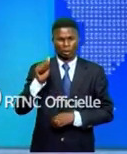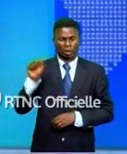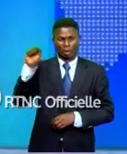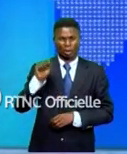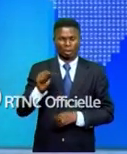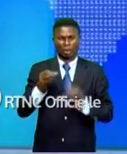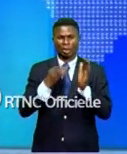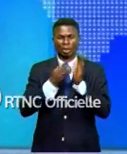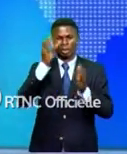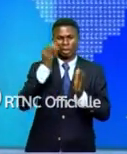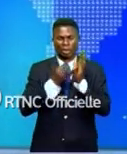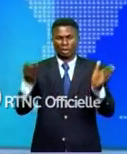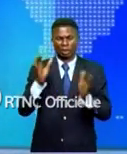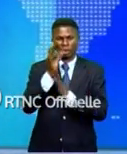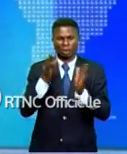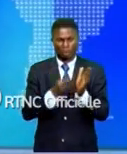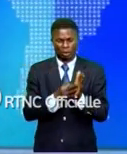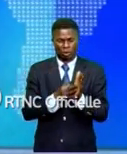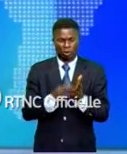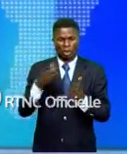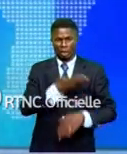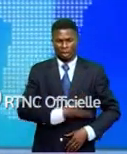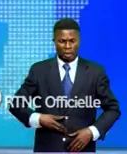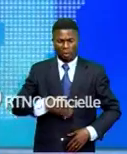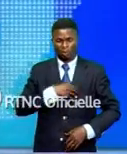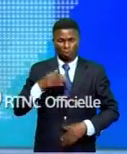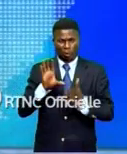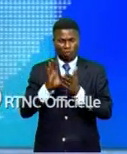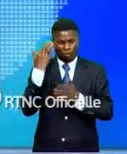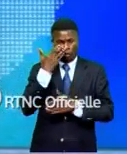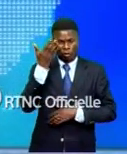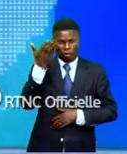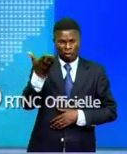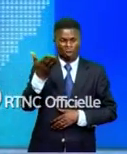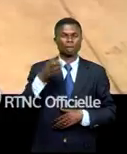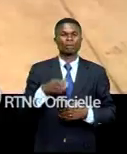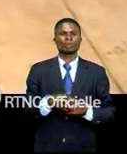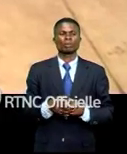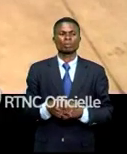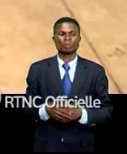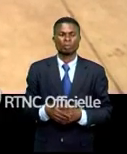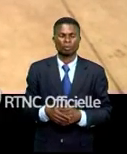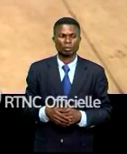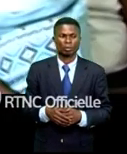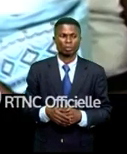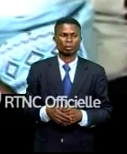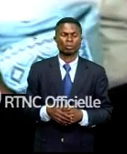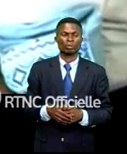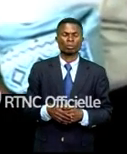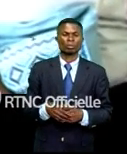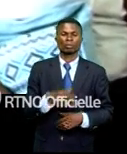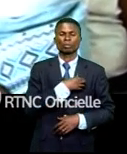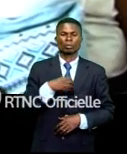A718 et le lycée Maman Dion Kemba. Constance Mananga et Maurice Mewa ont signé ces reportages. C'est autour du thème «